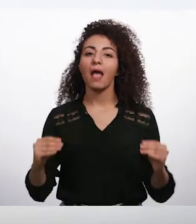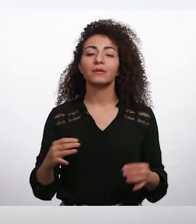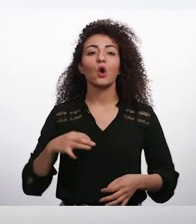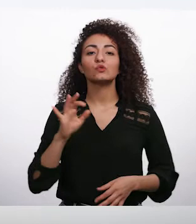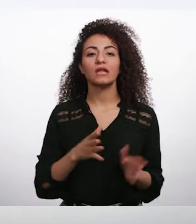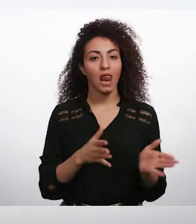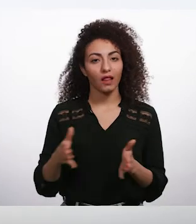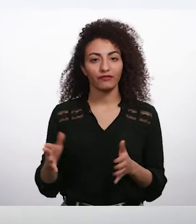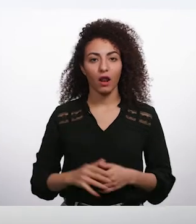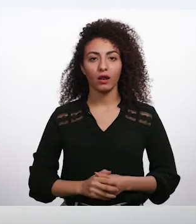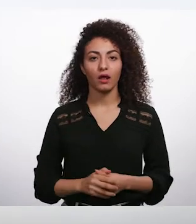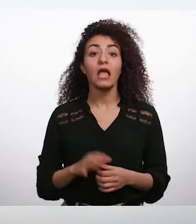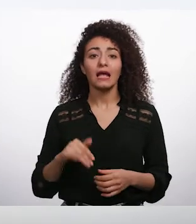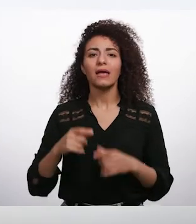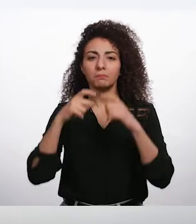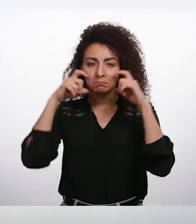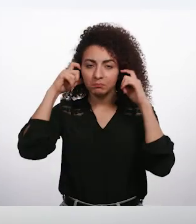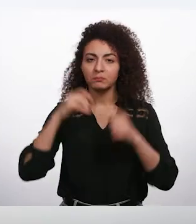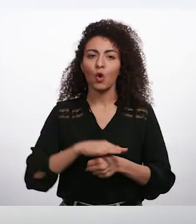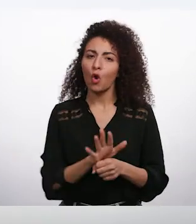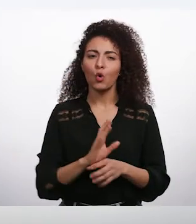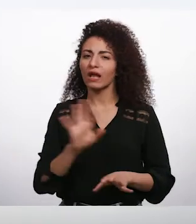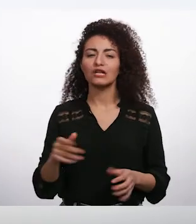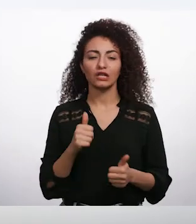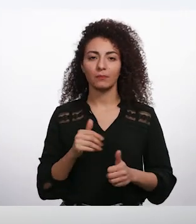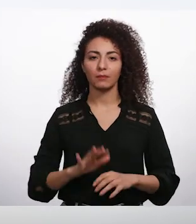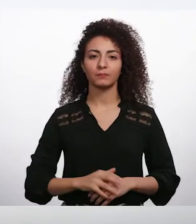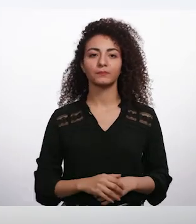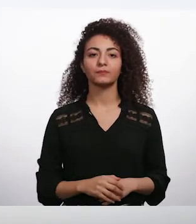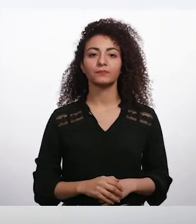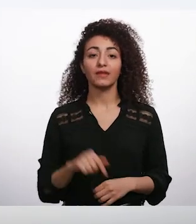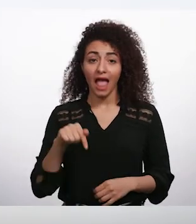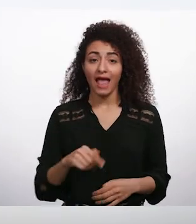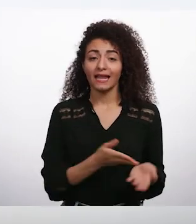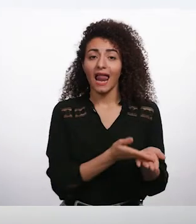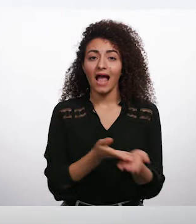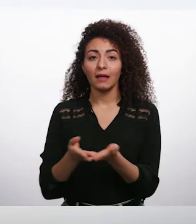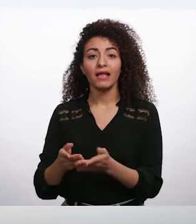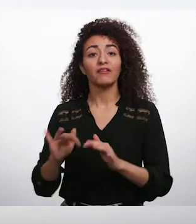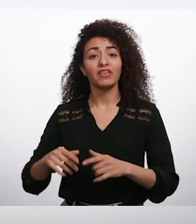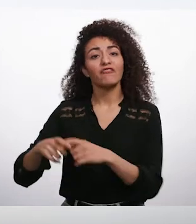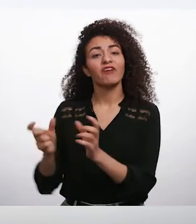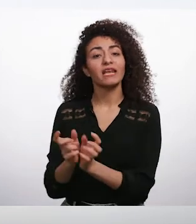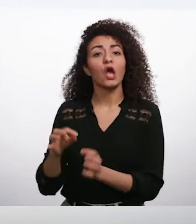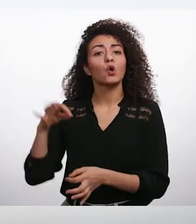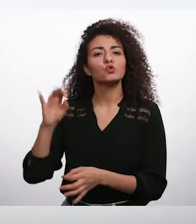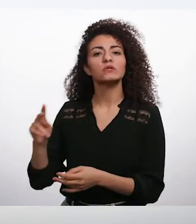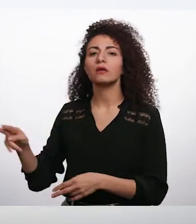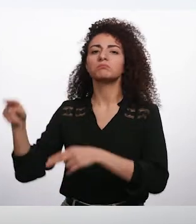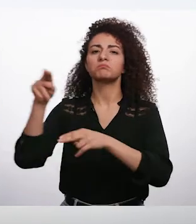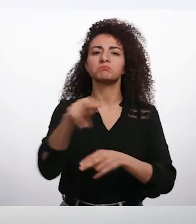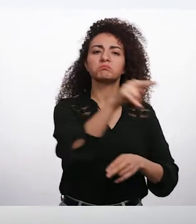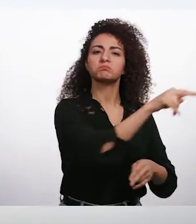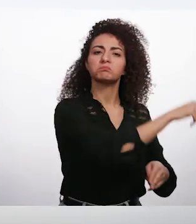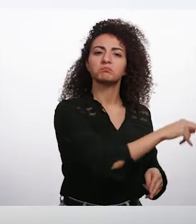آمنة وصديقة للأطفال مع اتباع كل الإجراءات الوقائية من فيروس كورونا. هالخدمات عم تتأمن حالياً كمان من خلال